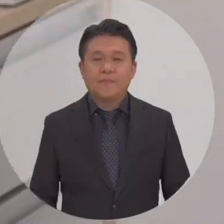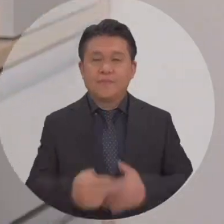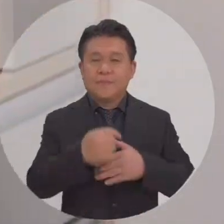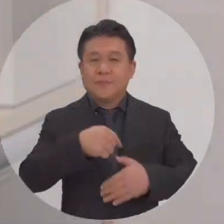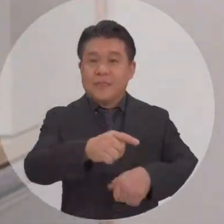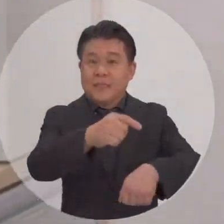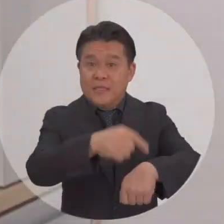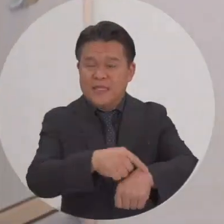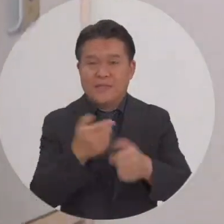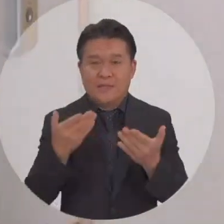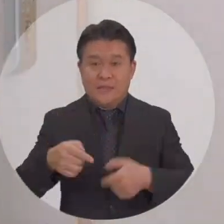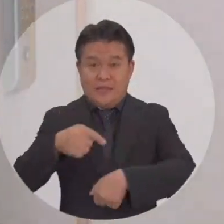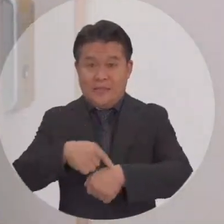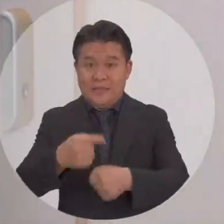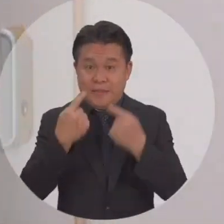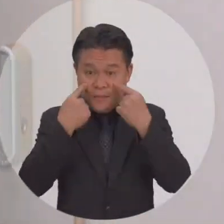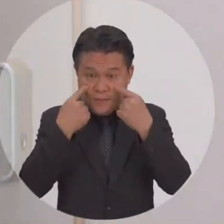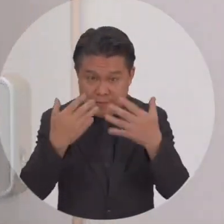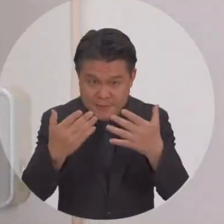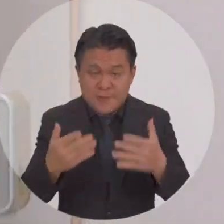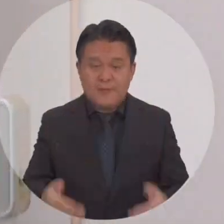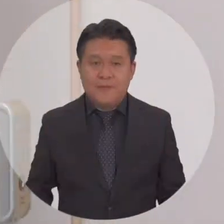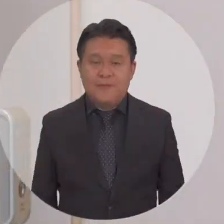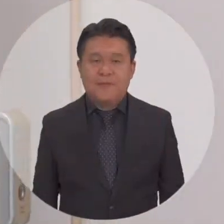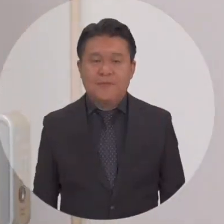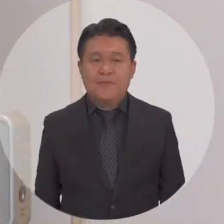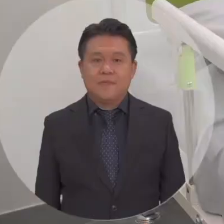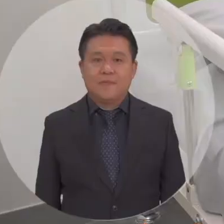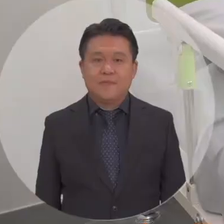출퇴근 시간 및 쉬는 시간을 정확히 지킵니다.